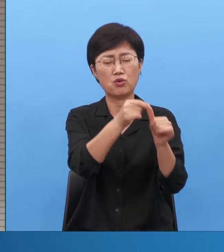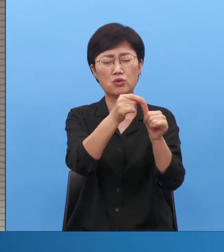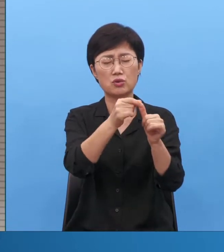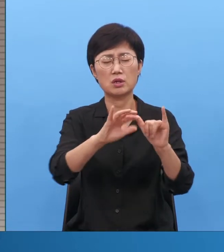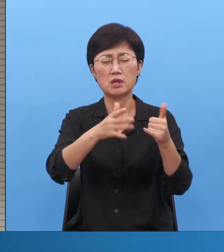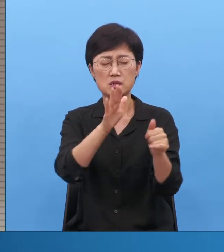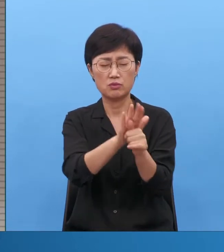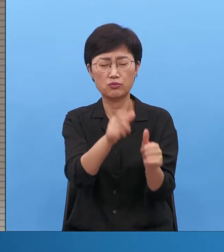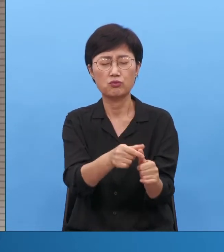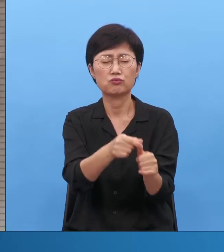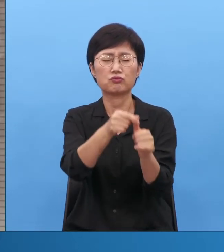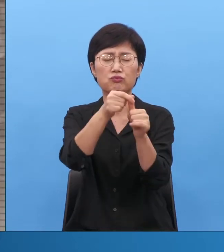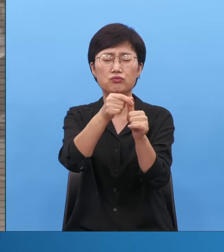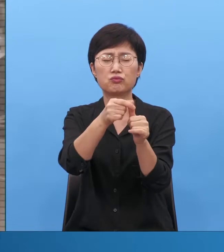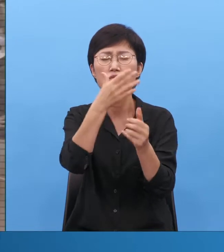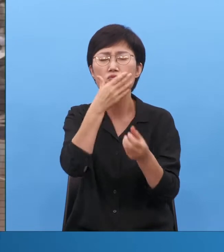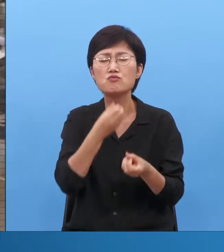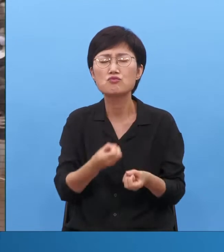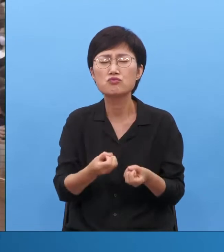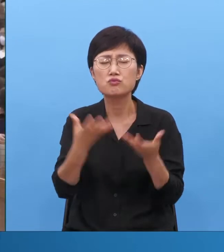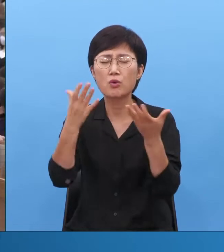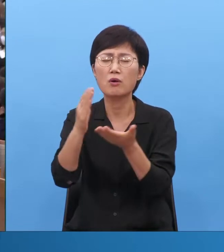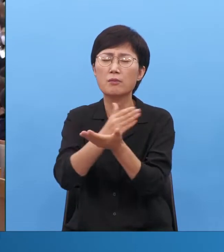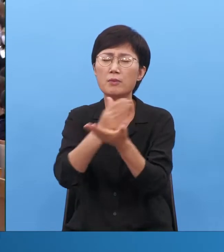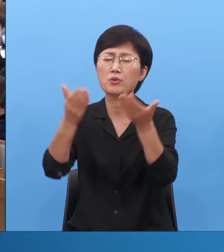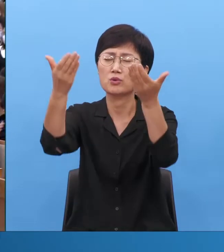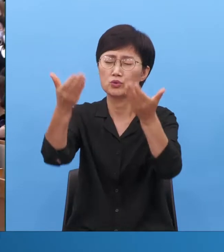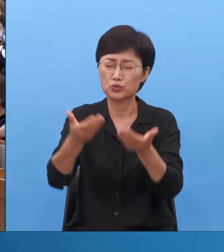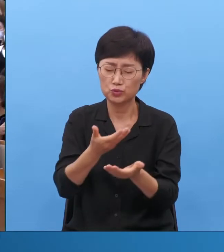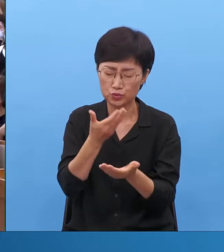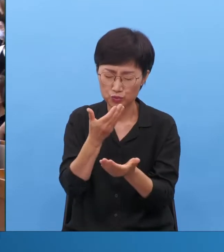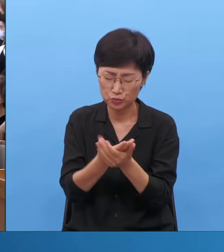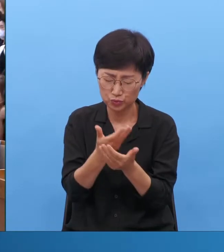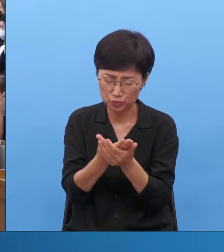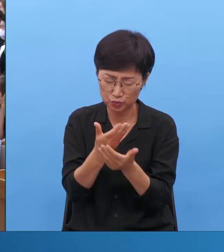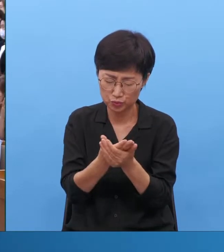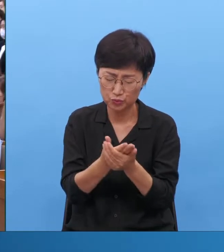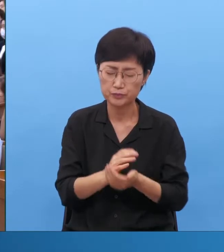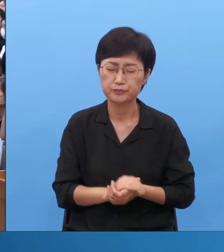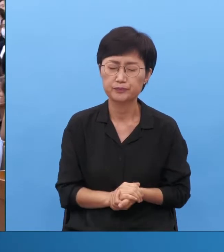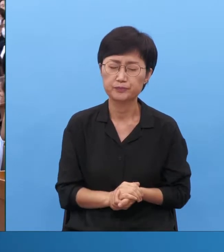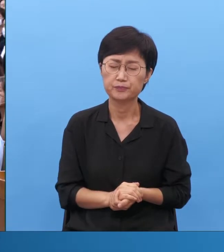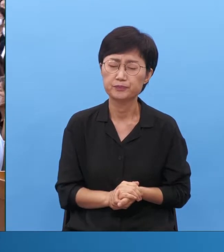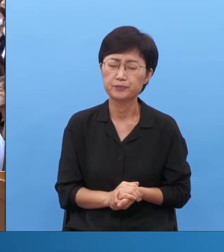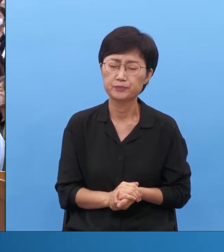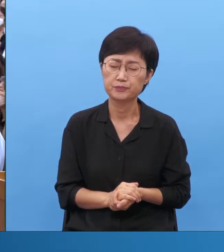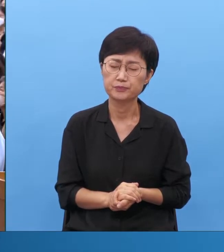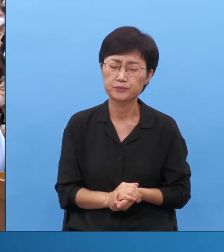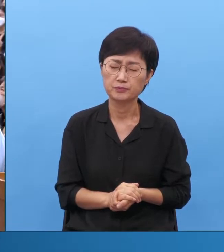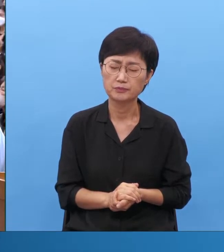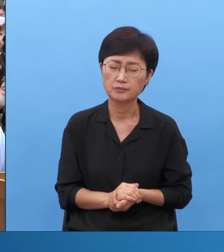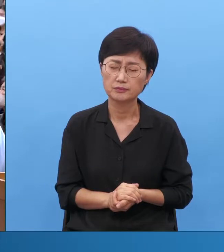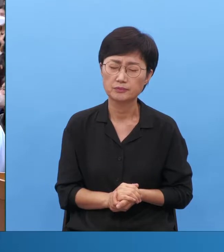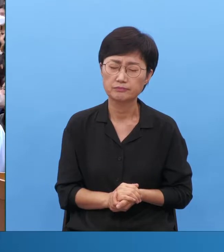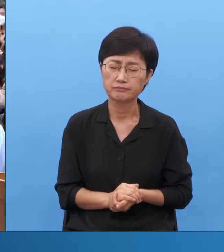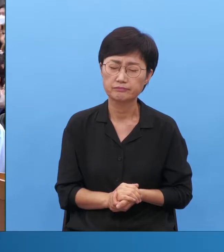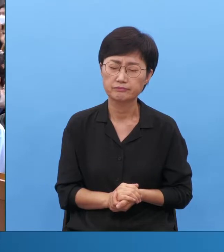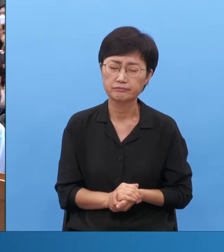되도록 축복하여 주옵소서. Please bless us so that true prayer to save me, the church, and the world begins this week through today's pulpit